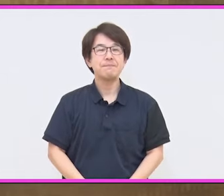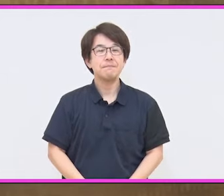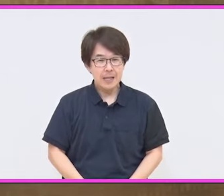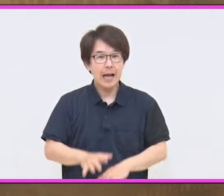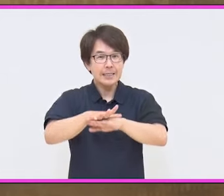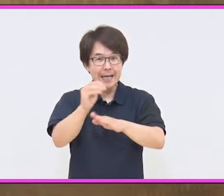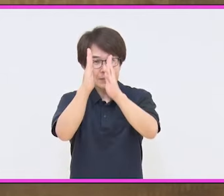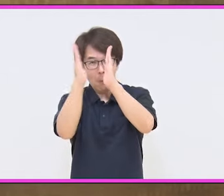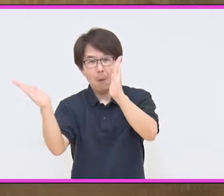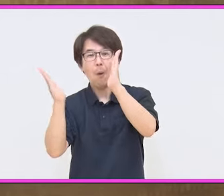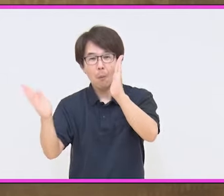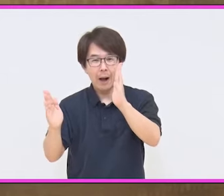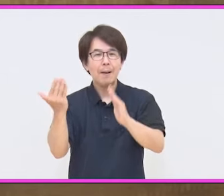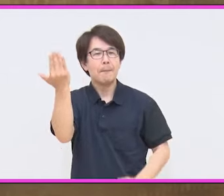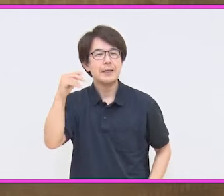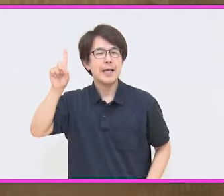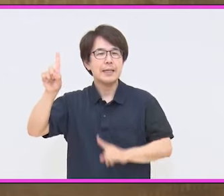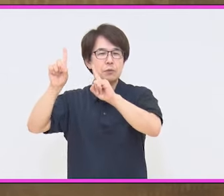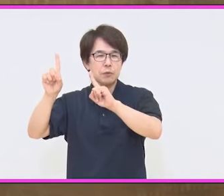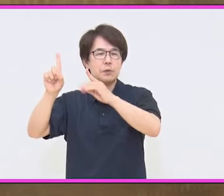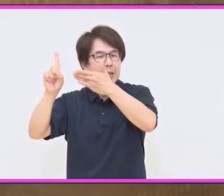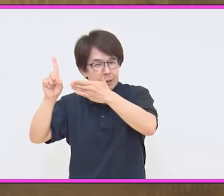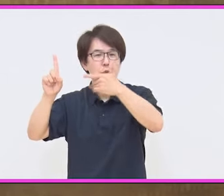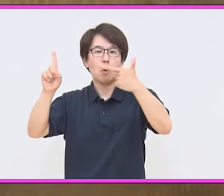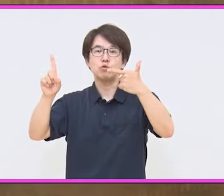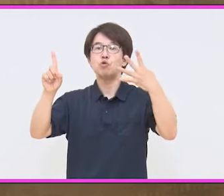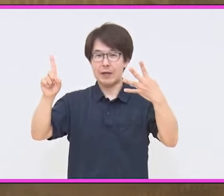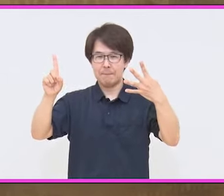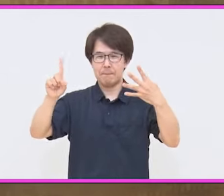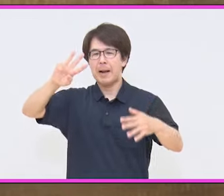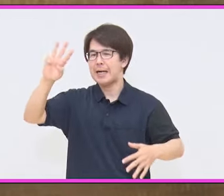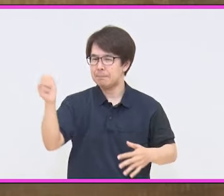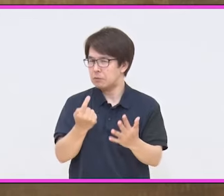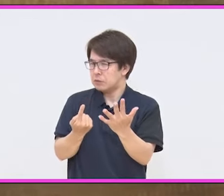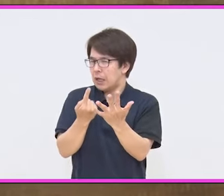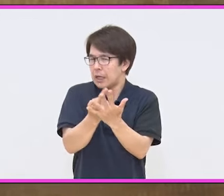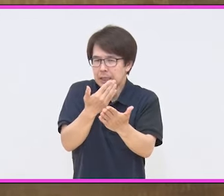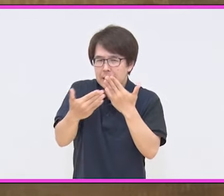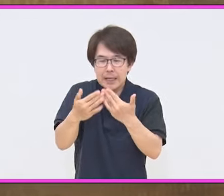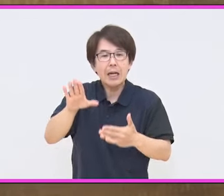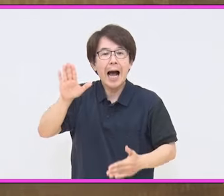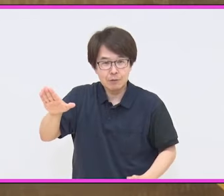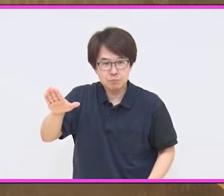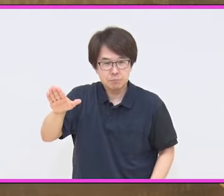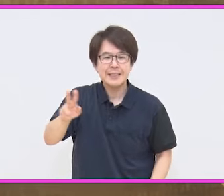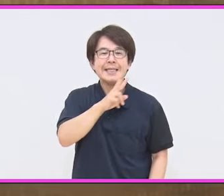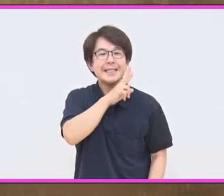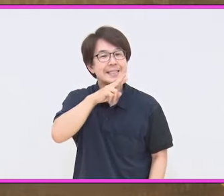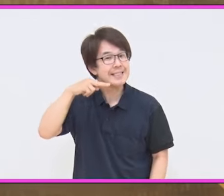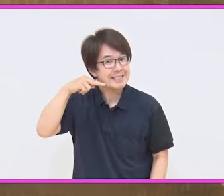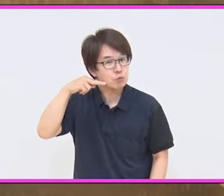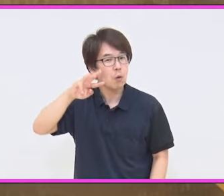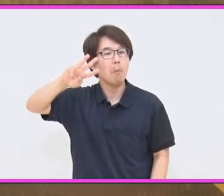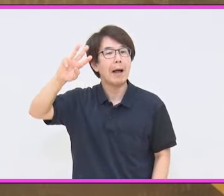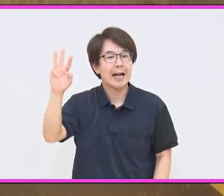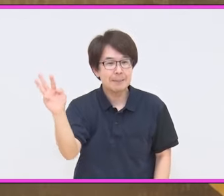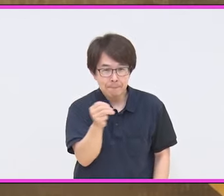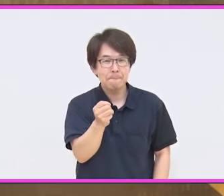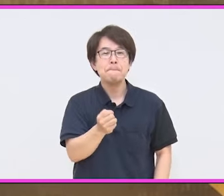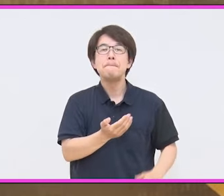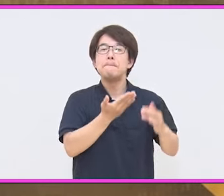は、1964年の東京パラリンピックにも出場した経験を持つイギリスのパラリンピアン、カズ・ウォルトンさんです